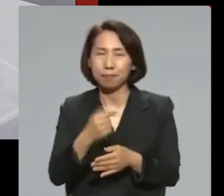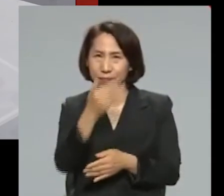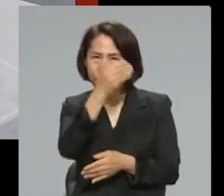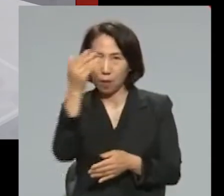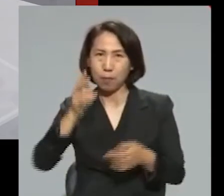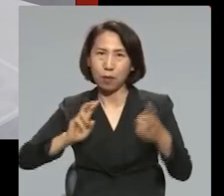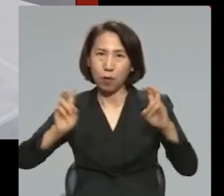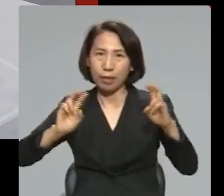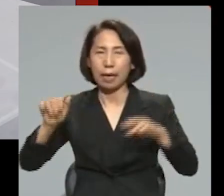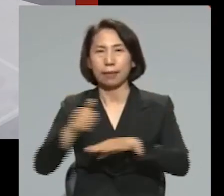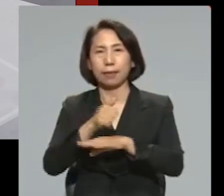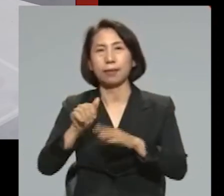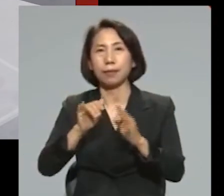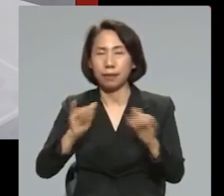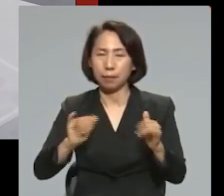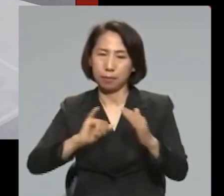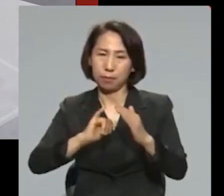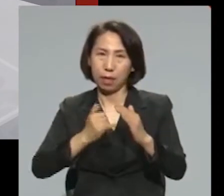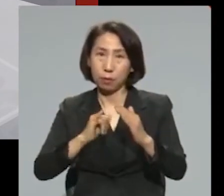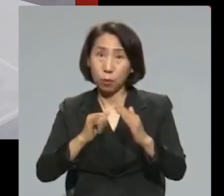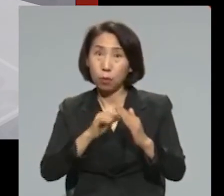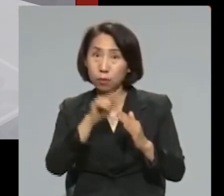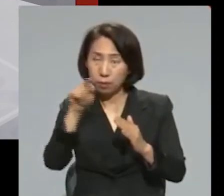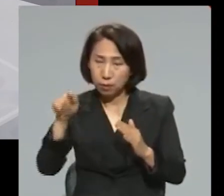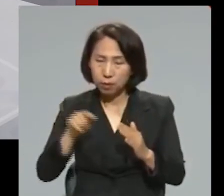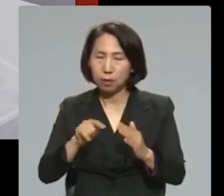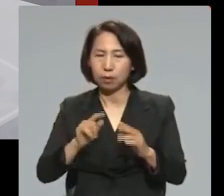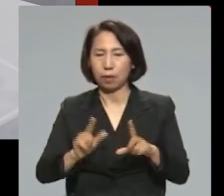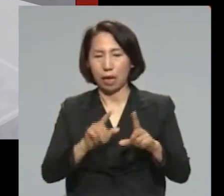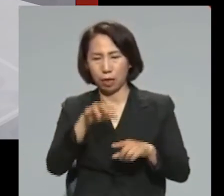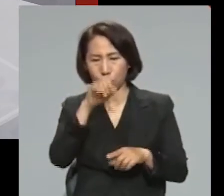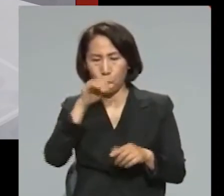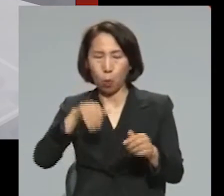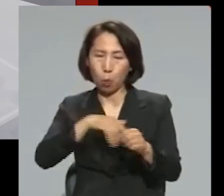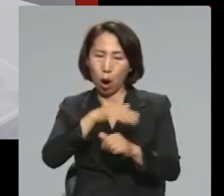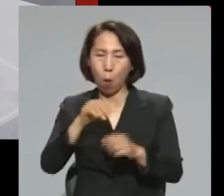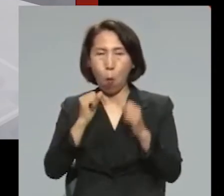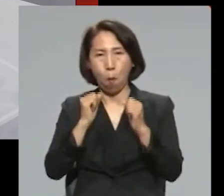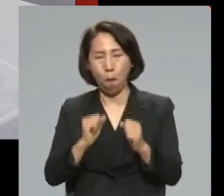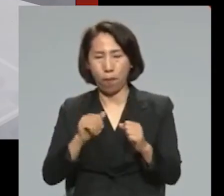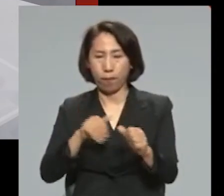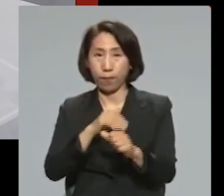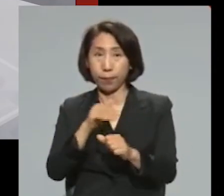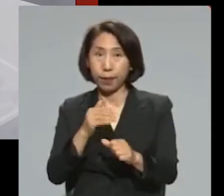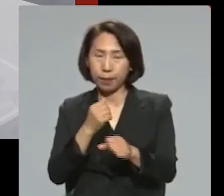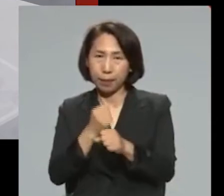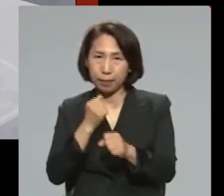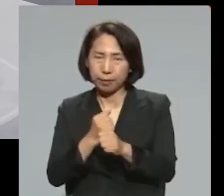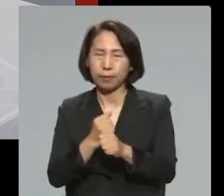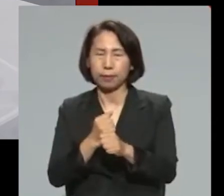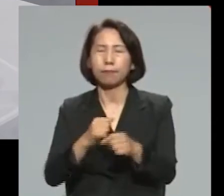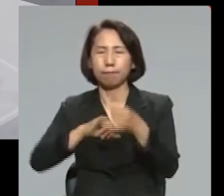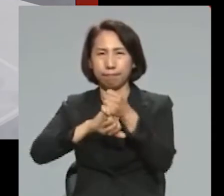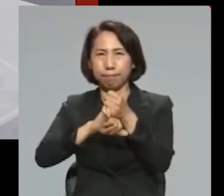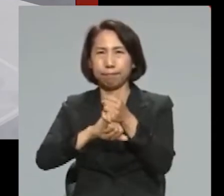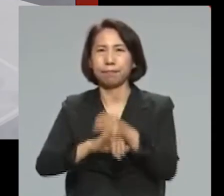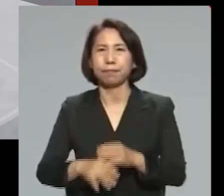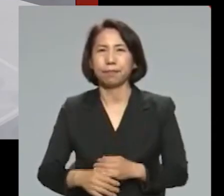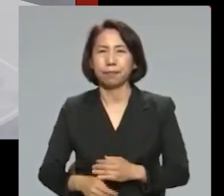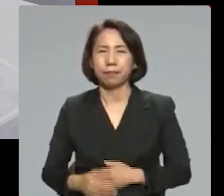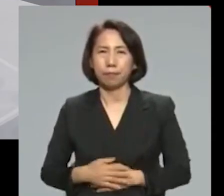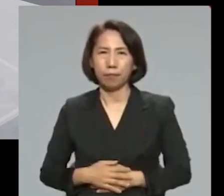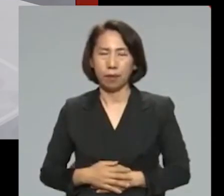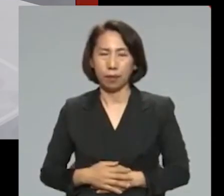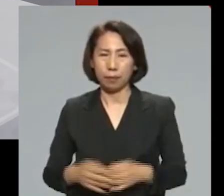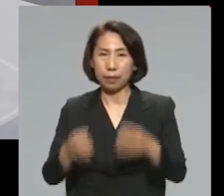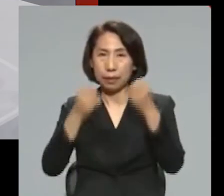직장인과 그 가족들이 살기 좋은 경제 환경과 정주 환경을 반드시 만들겠습니다.